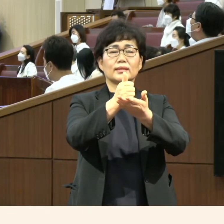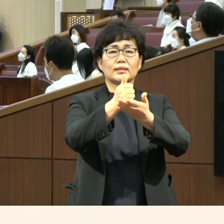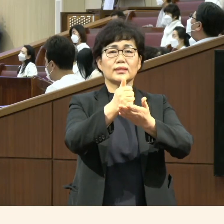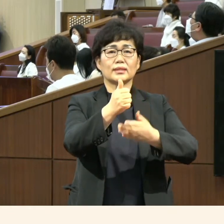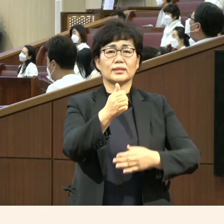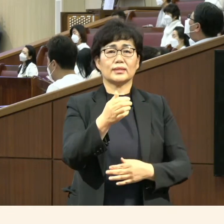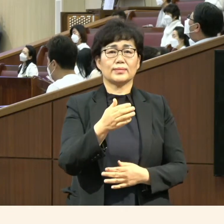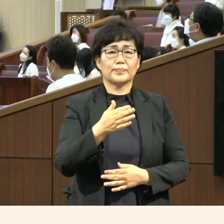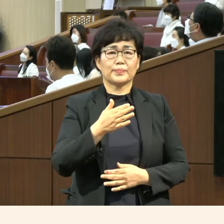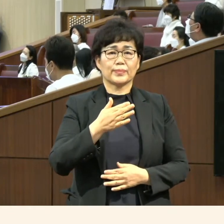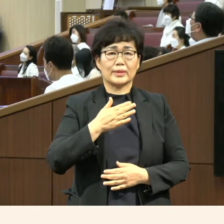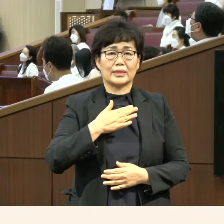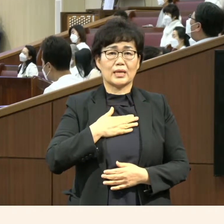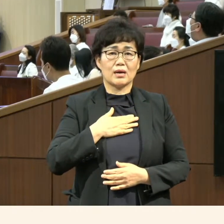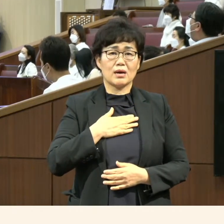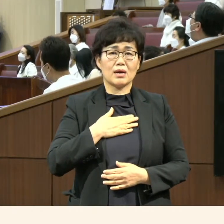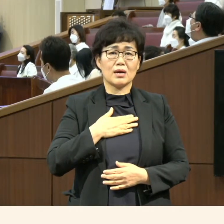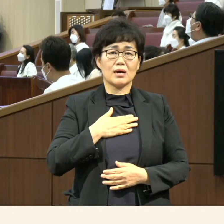예수님